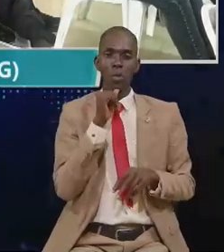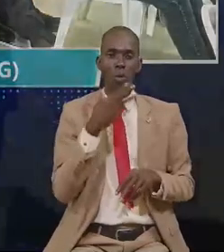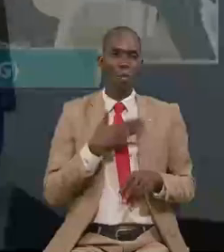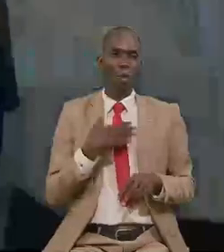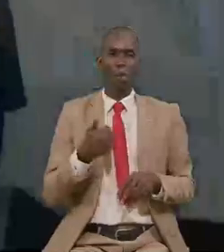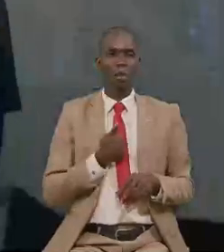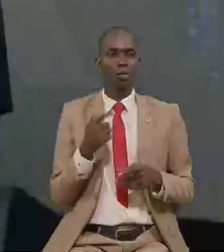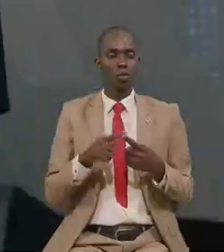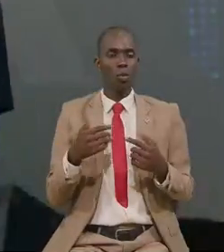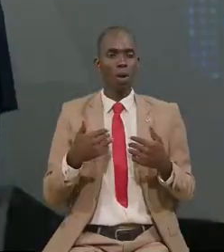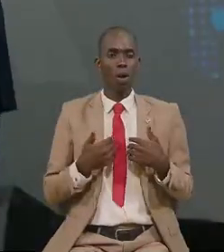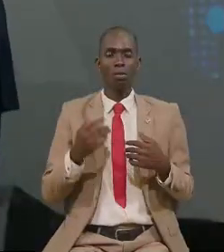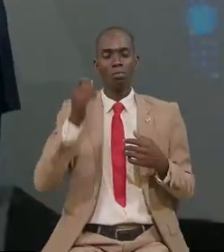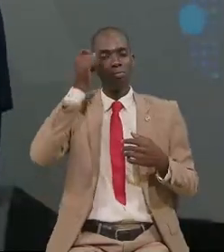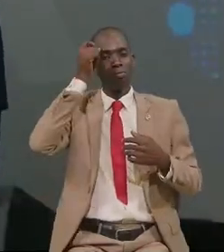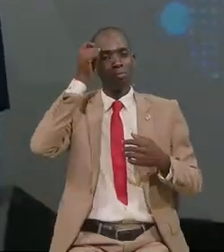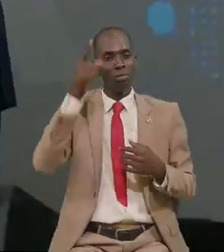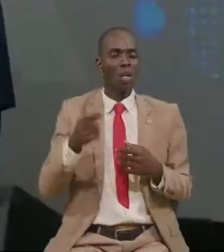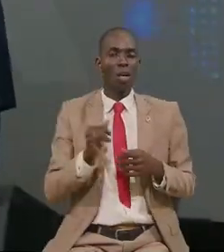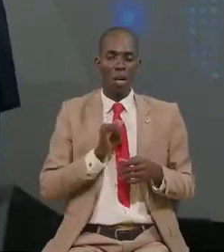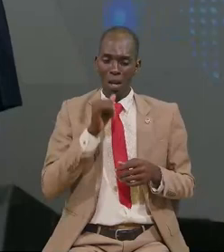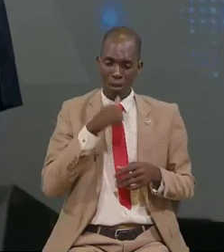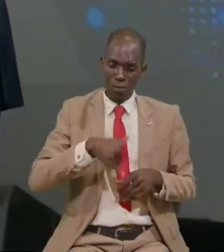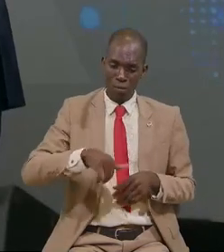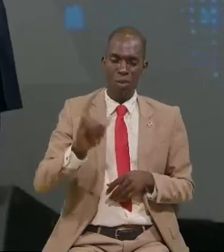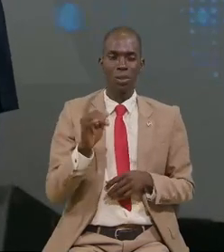une chose. Il y a encore beaucoup que j'espère. Il y a